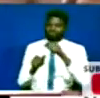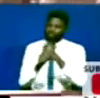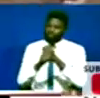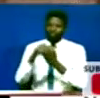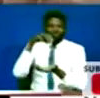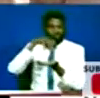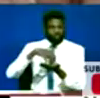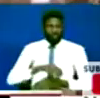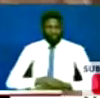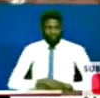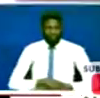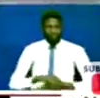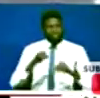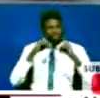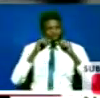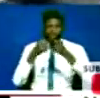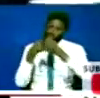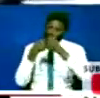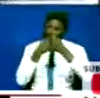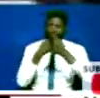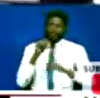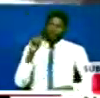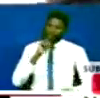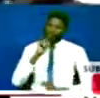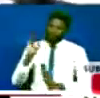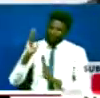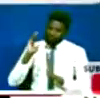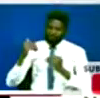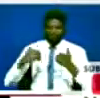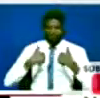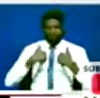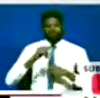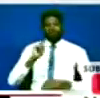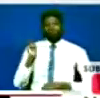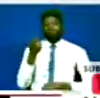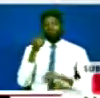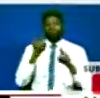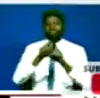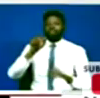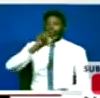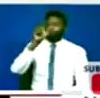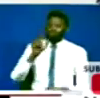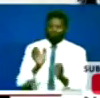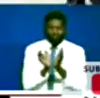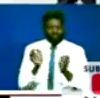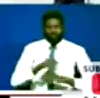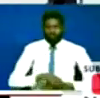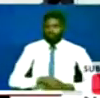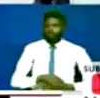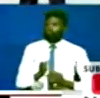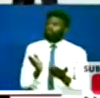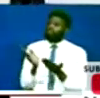Akitambua changamoto nyingi za usalama zinazokumba nchi hii na kanda hii kwa jumla, ni vikundi ambavyo vimeweza